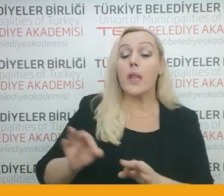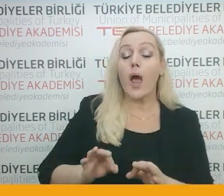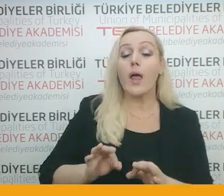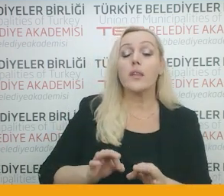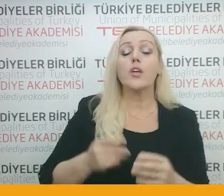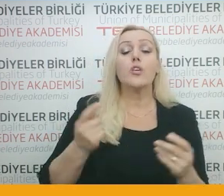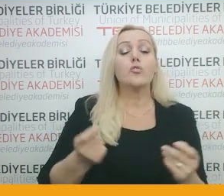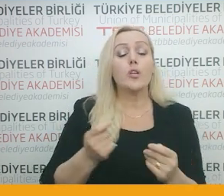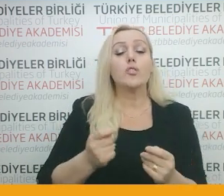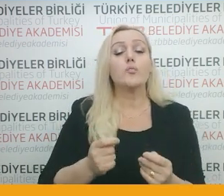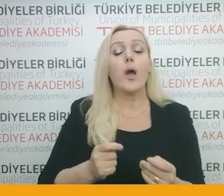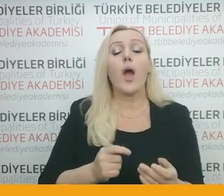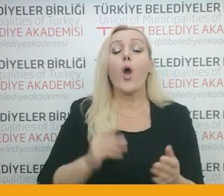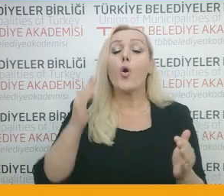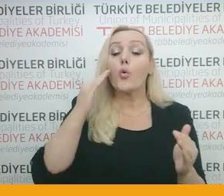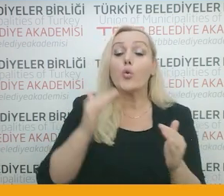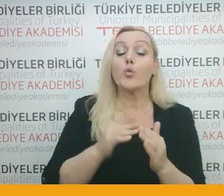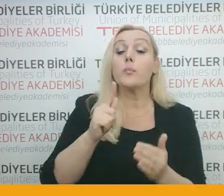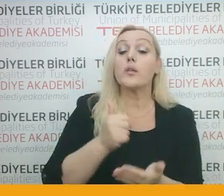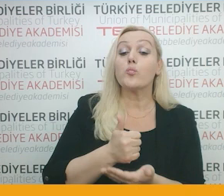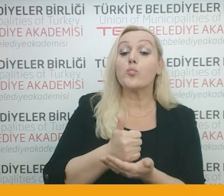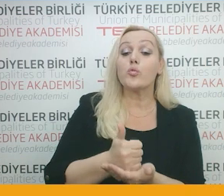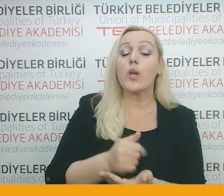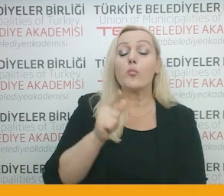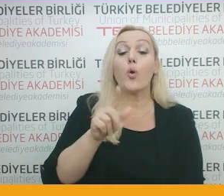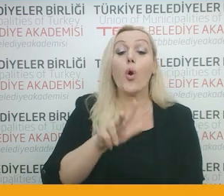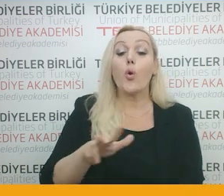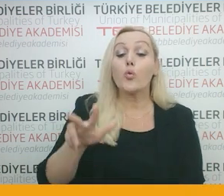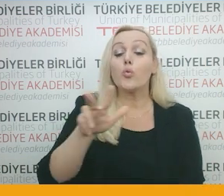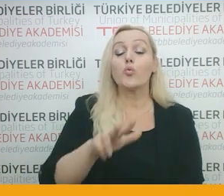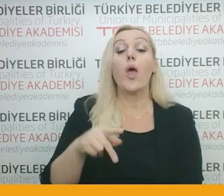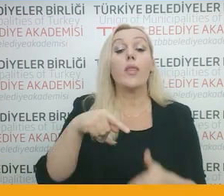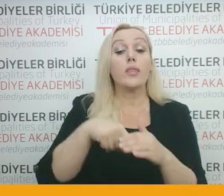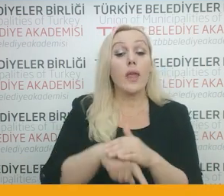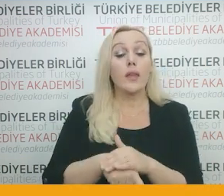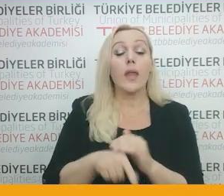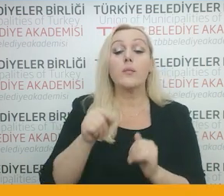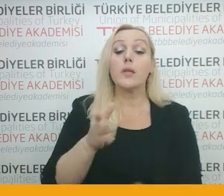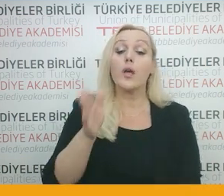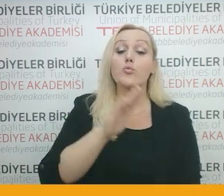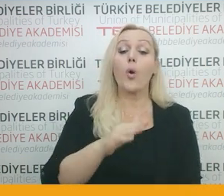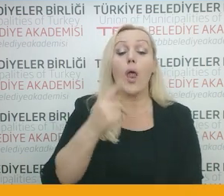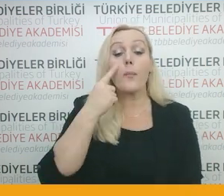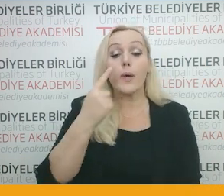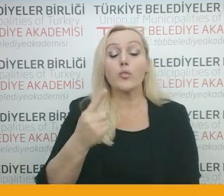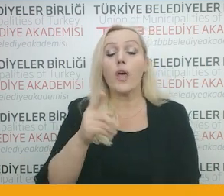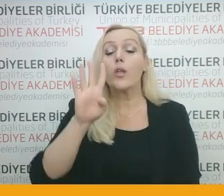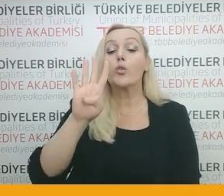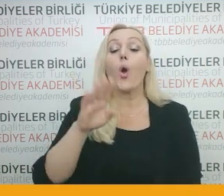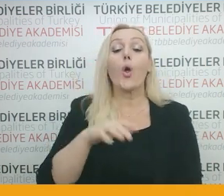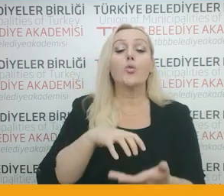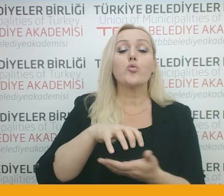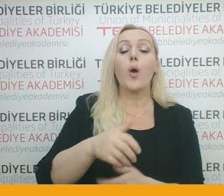performans programına uygun bir bütçe. Bu üç temel esasın detayına birazdan bakacağız. Dördüncü